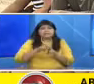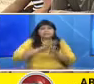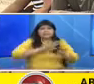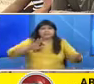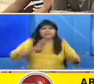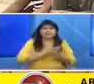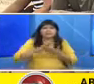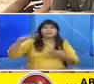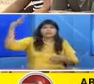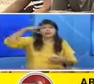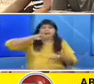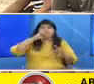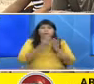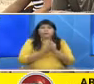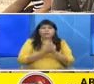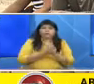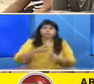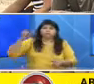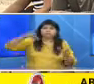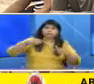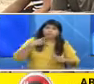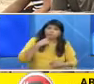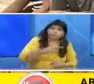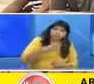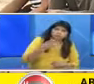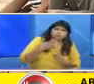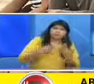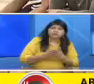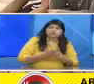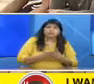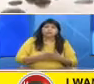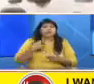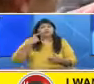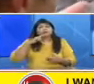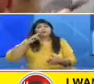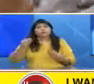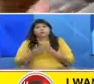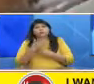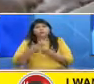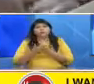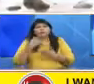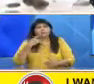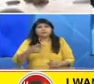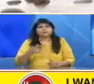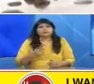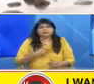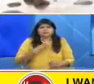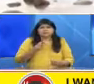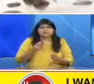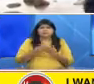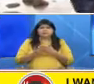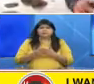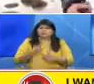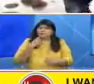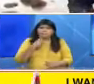उठाए गए कदमों को अब लोग जानना चाहते हैं। लेकिन एक और इंटरेस्टिंग बात है, कुछ लोग संकोच के साथ भी मुझे एक बात